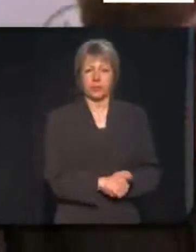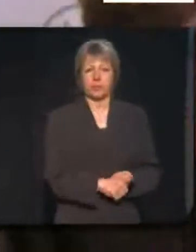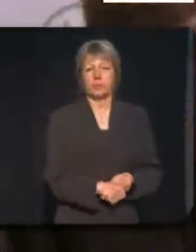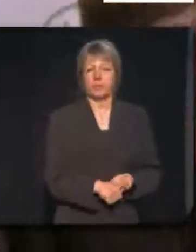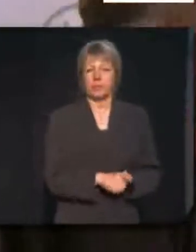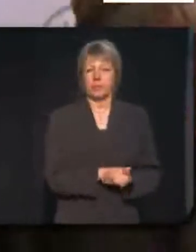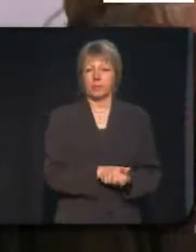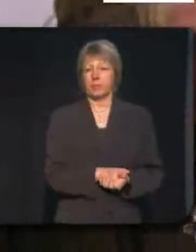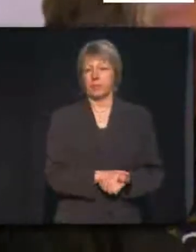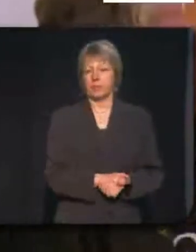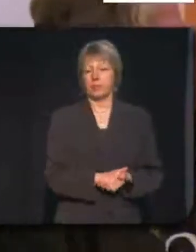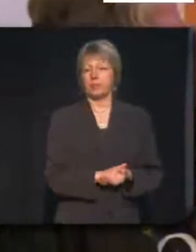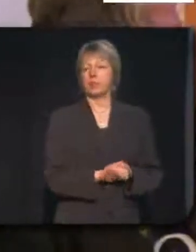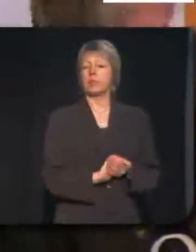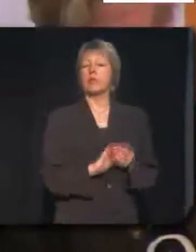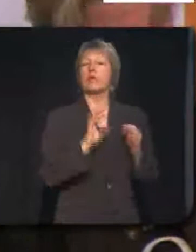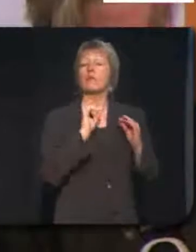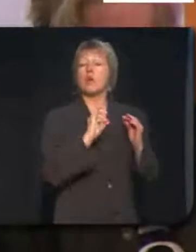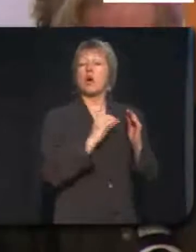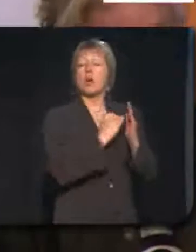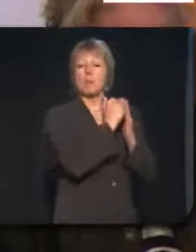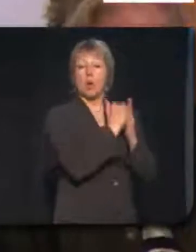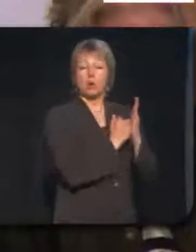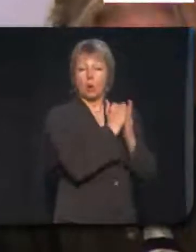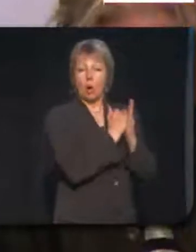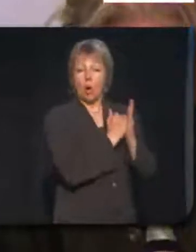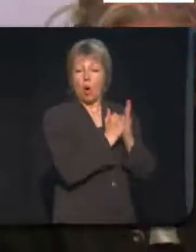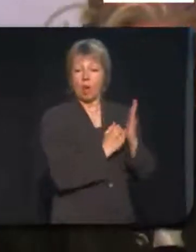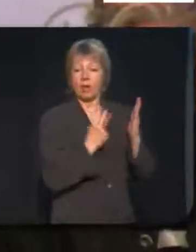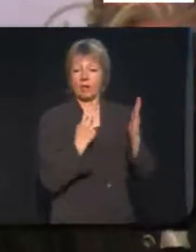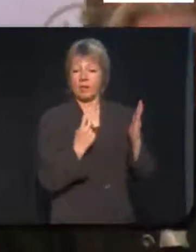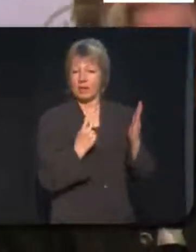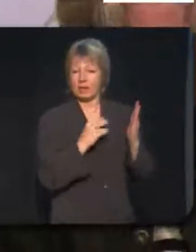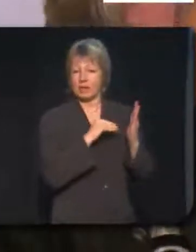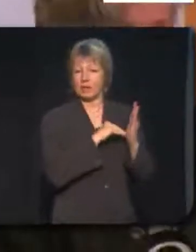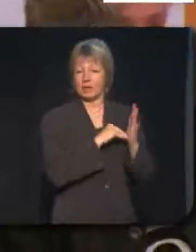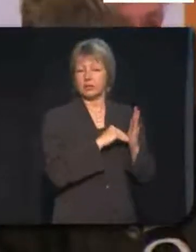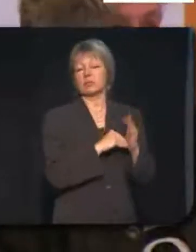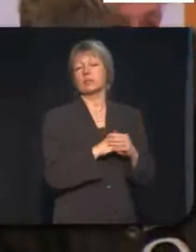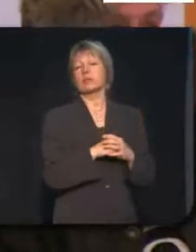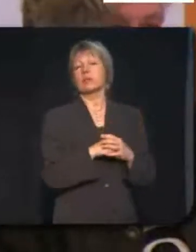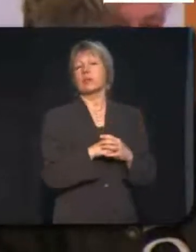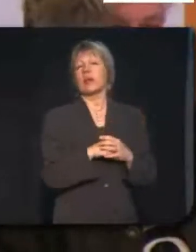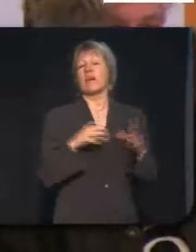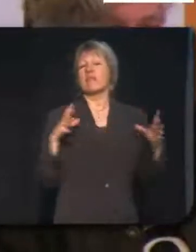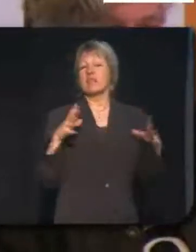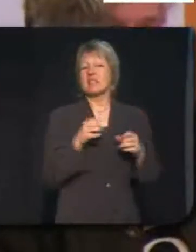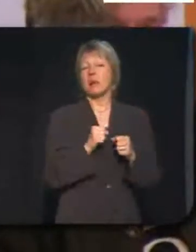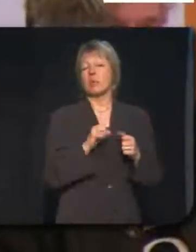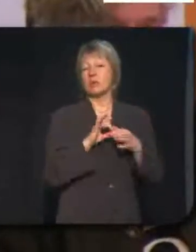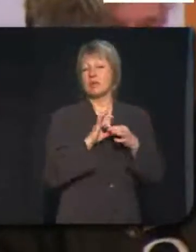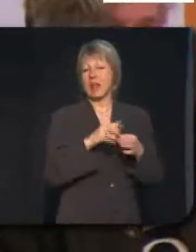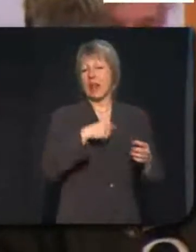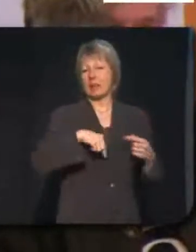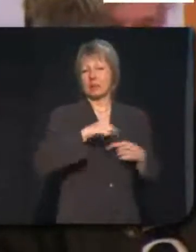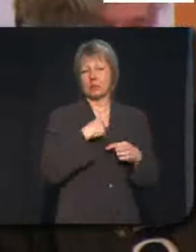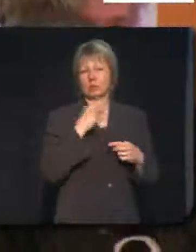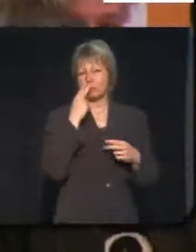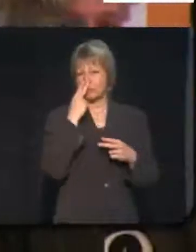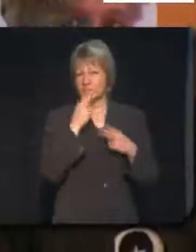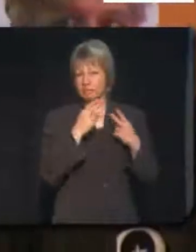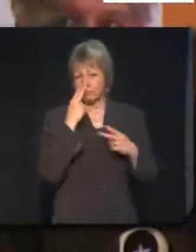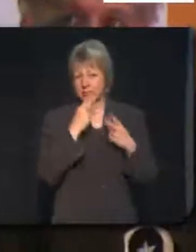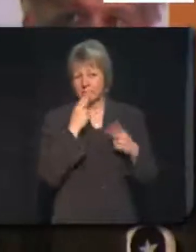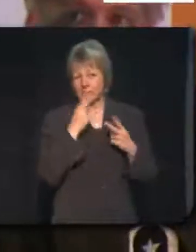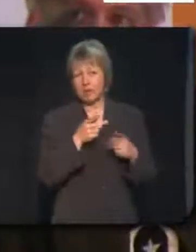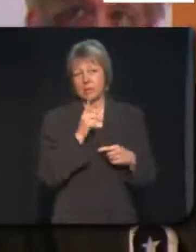des Weiteren für das Protokoll wir haben uns in der Versammlungsleitung dazu gezwungen gesehen Jan läutert